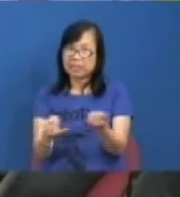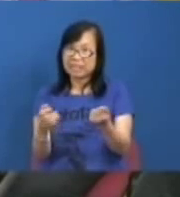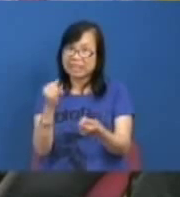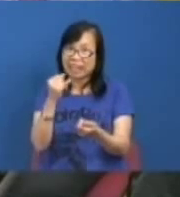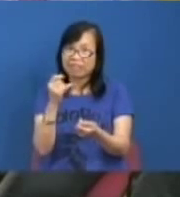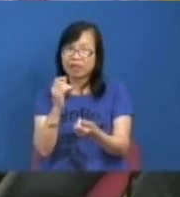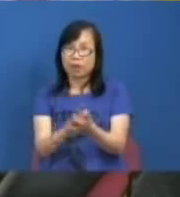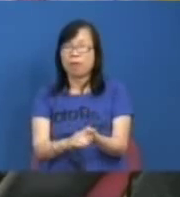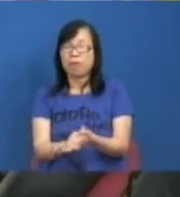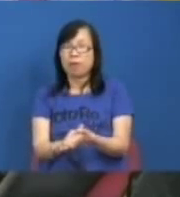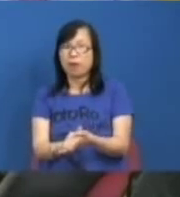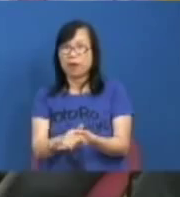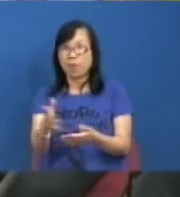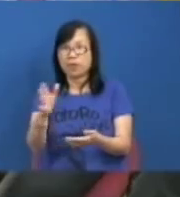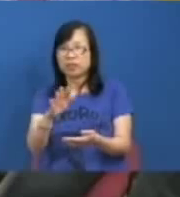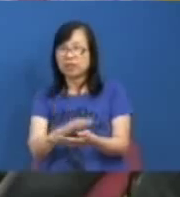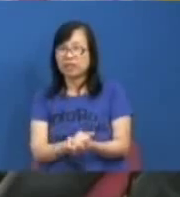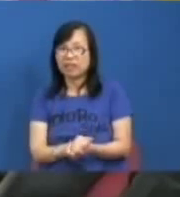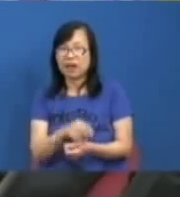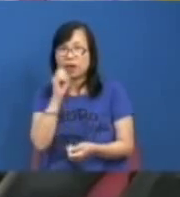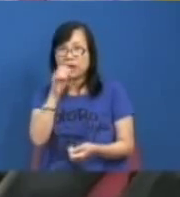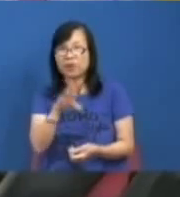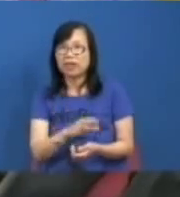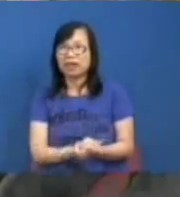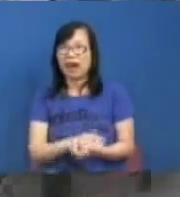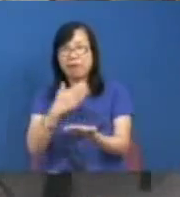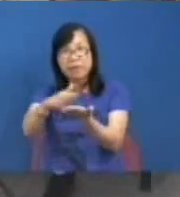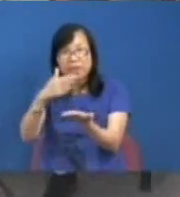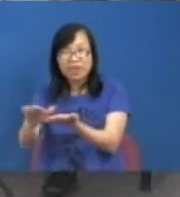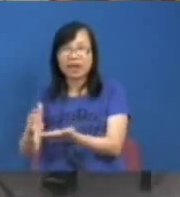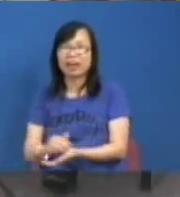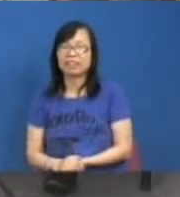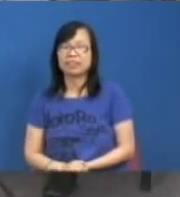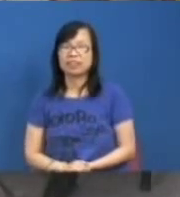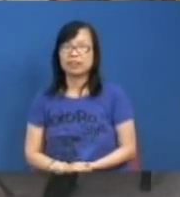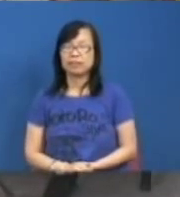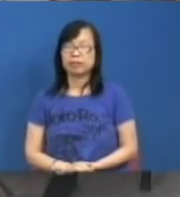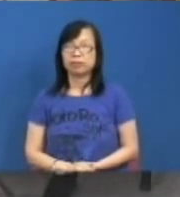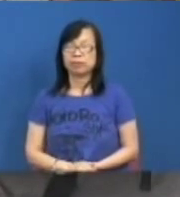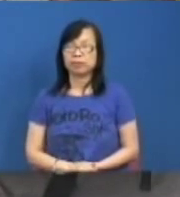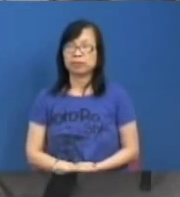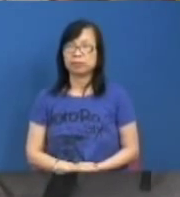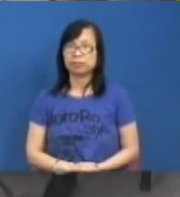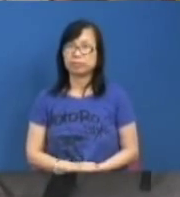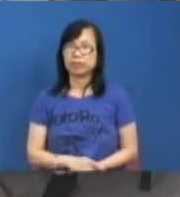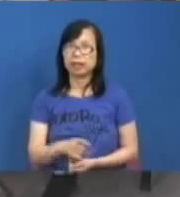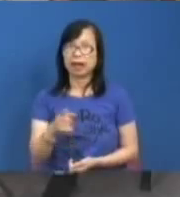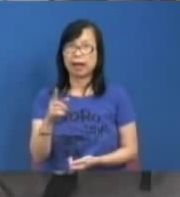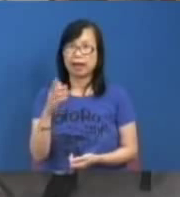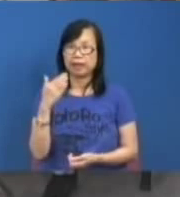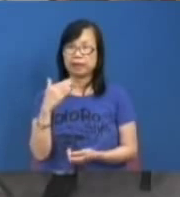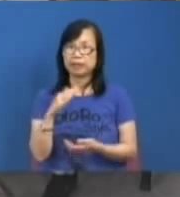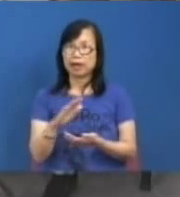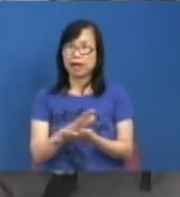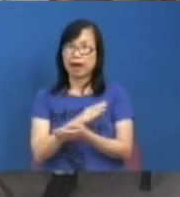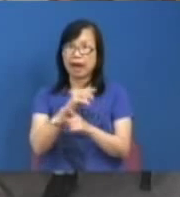60年嘅舊患。 係，多謝你。 你講嚟聽下先喎， 係啊，我分享下。 OK， 咁嗰個咧其實就係喺